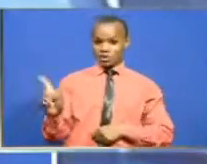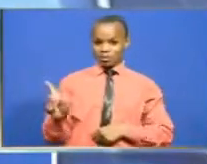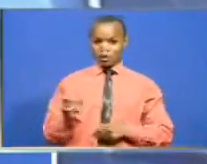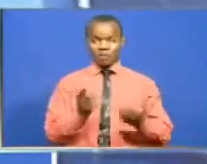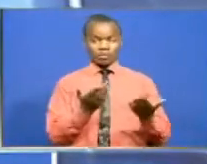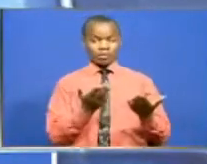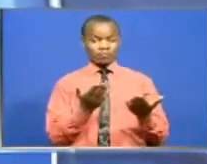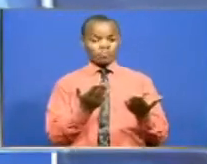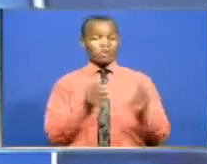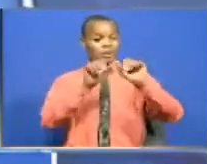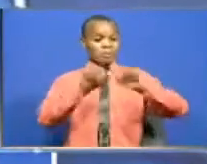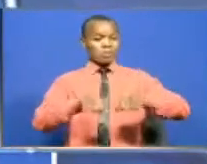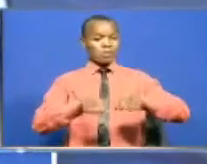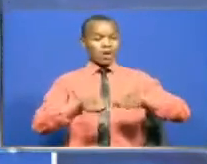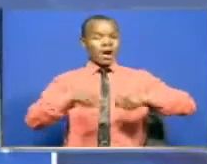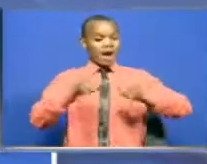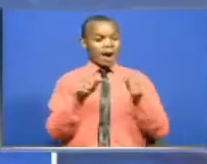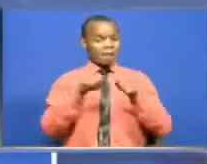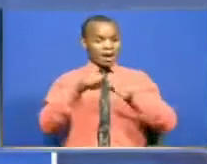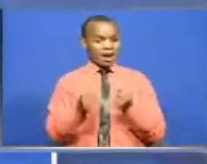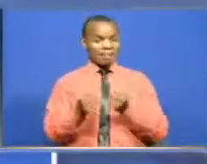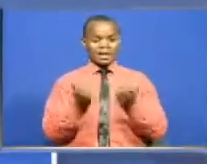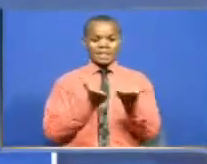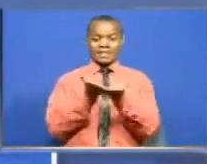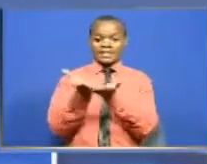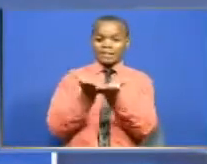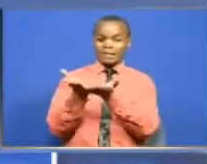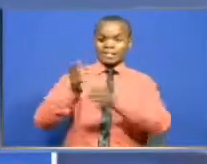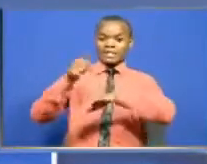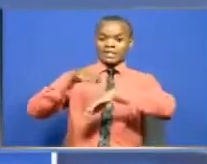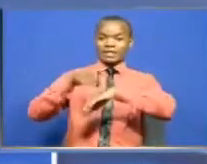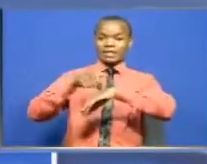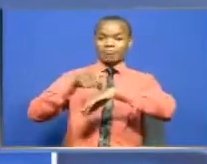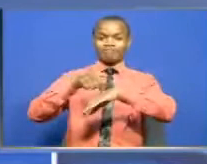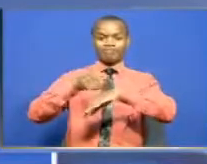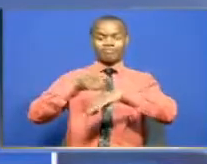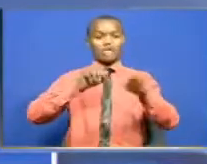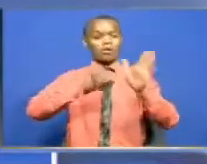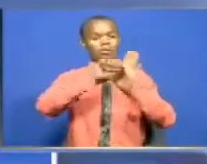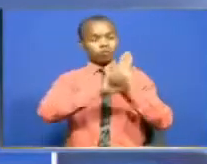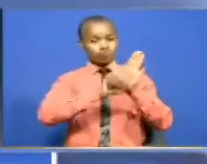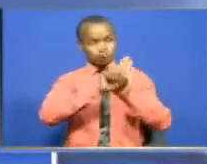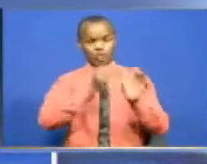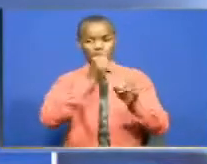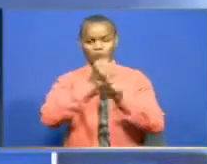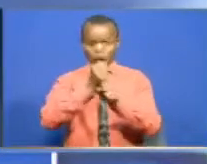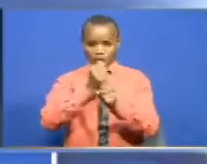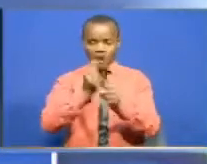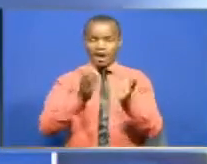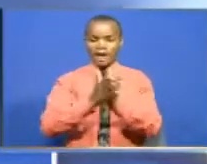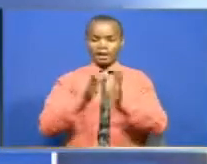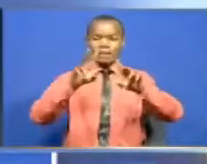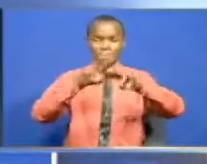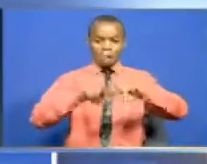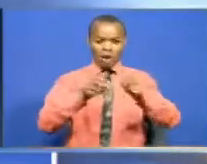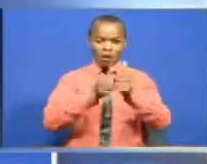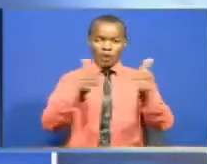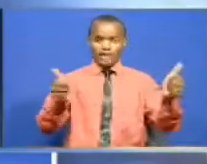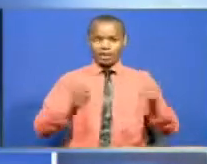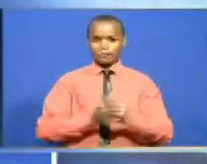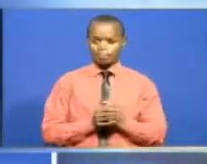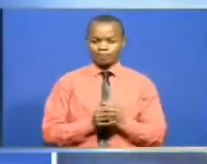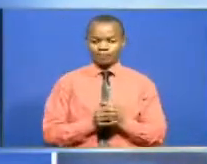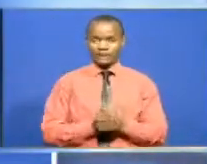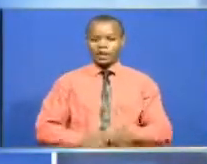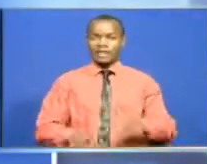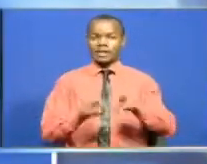kufurahia huduma bora zaidi za uchukuzi wa treni kufuatia kukarabatiwa na kuimarishwa kwa reli ya Nairobi. Ukarabati huo ni miongoni